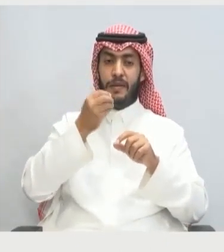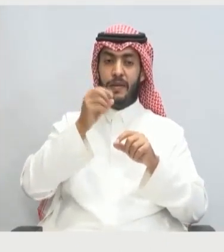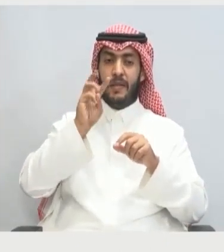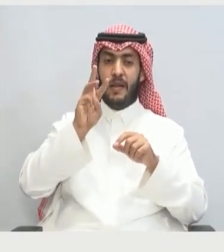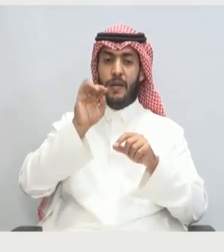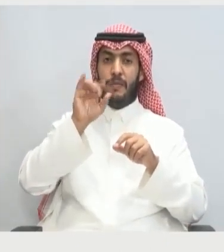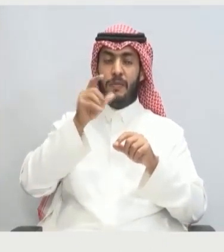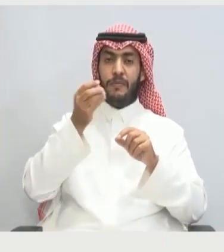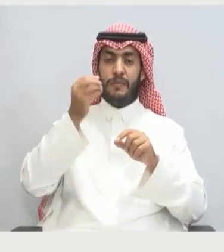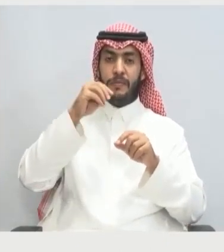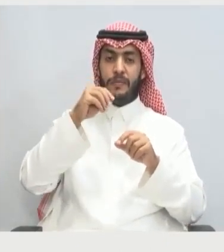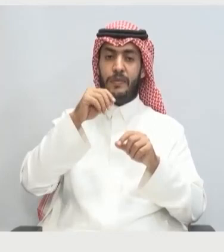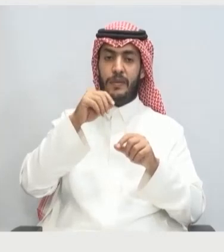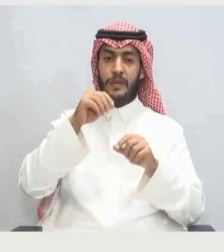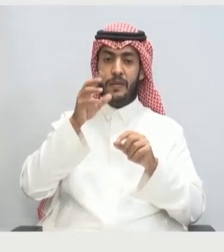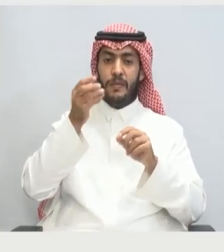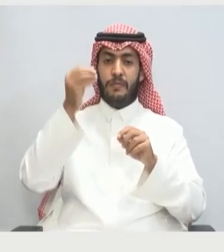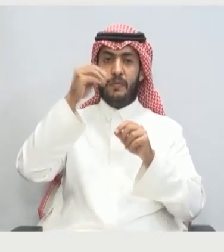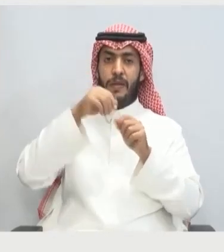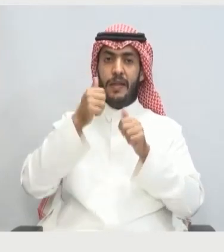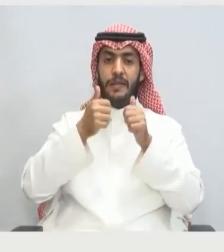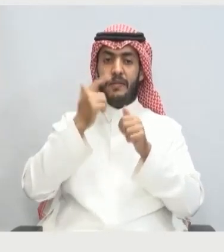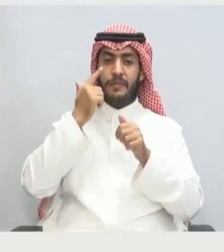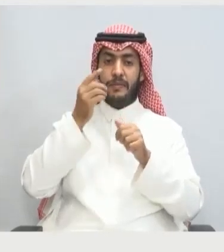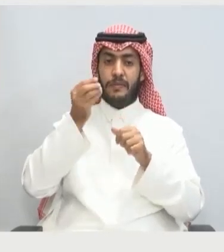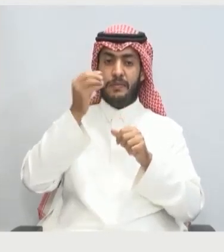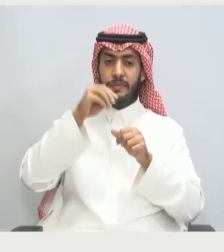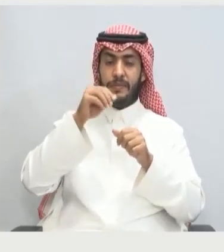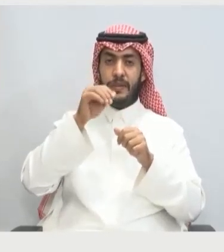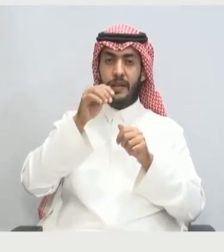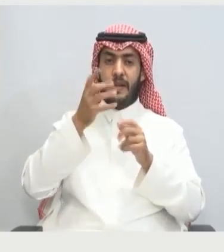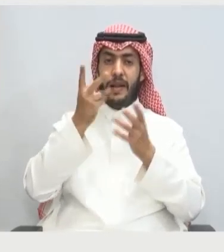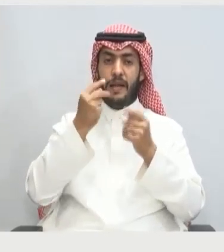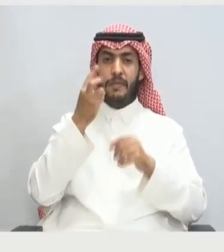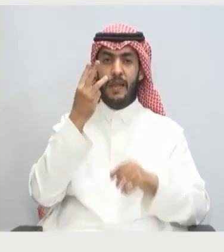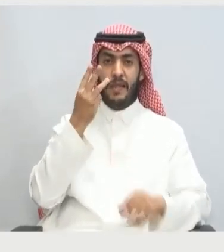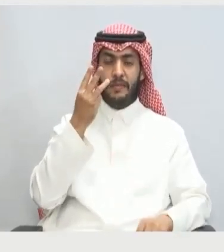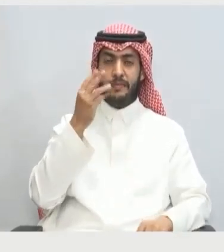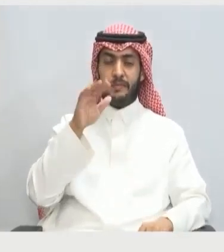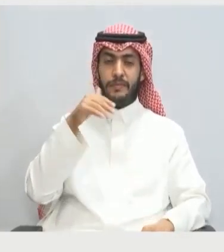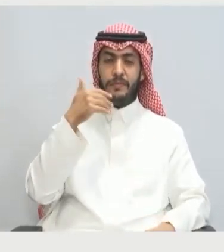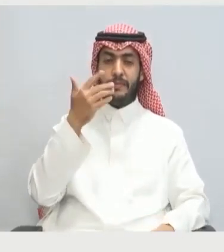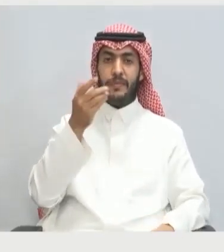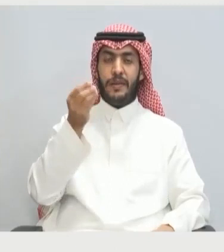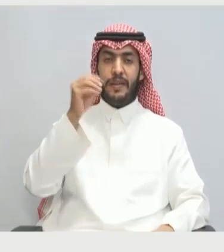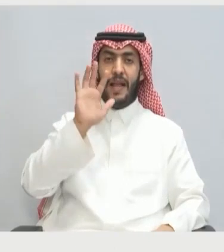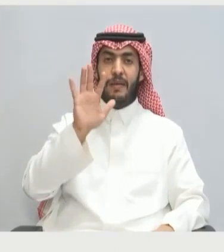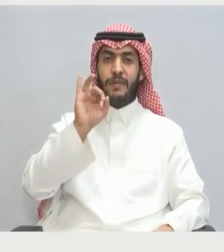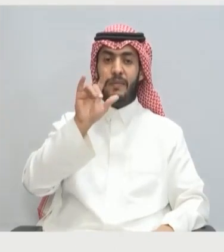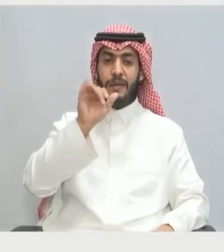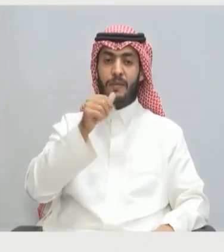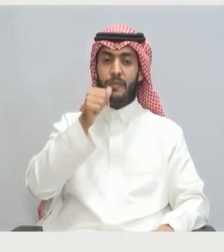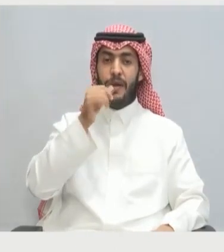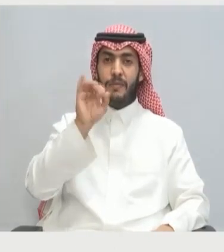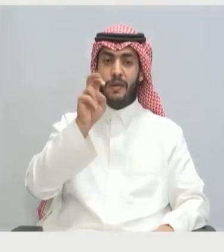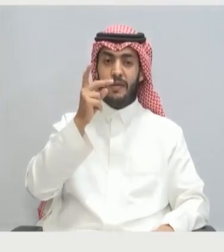ثلاثه مولار من هنا وضعها في الانبوب وضع وضعها في الانبوب رقم ثلاثه ثم بعد ذلك اضف 5 ملي من الماء